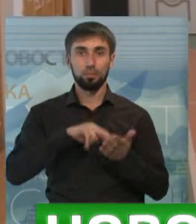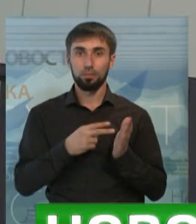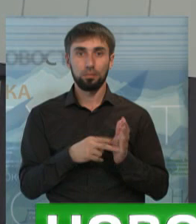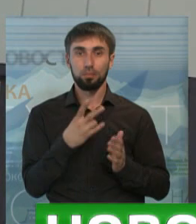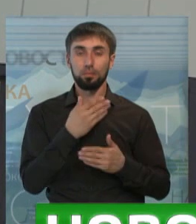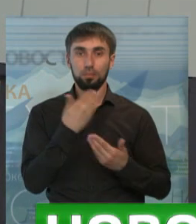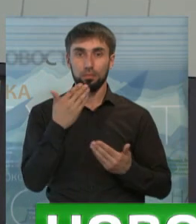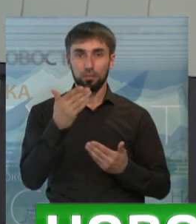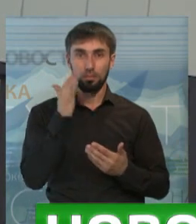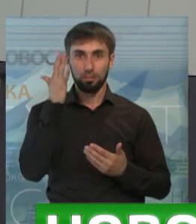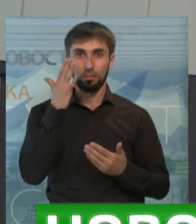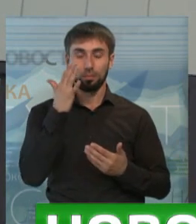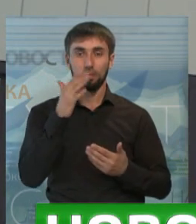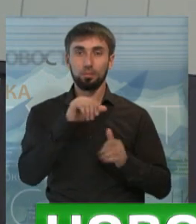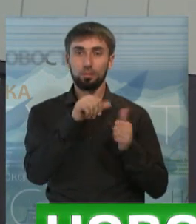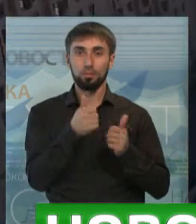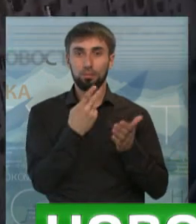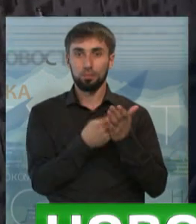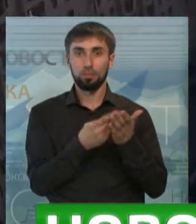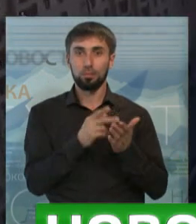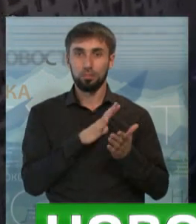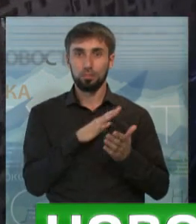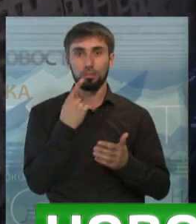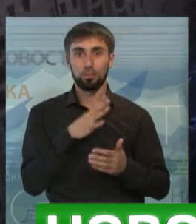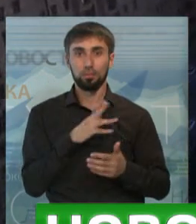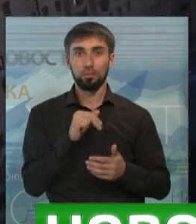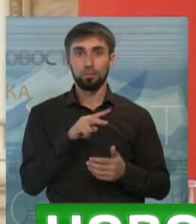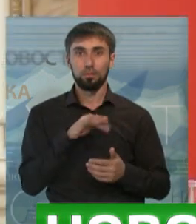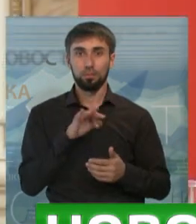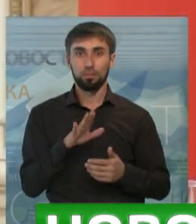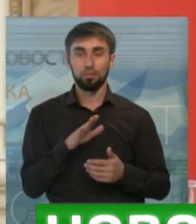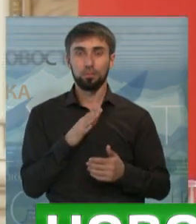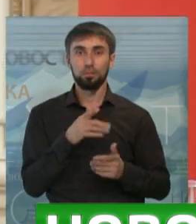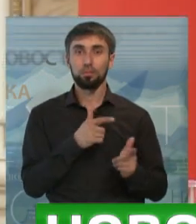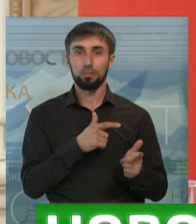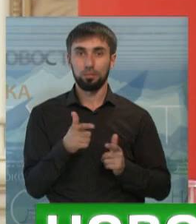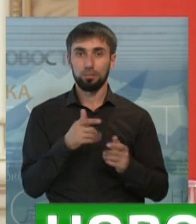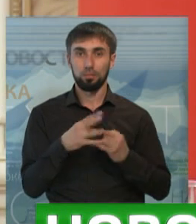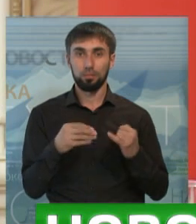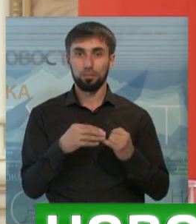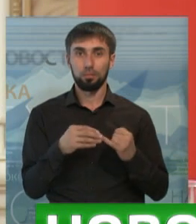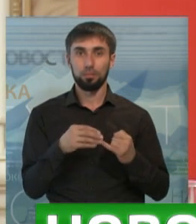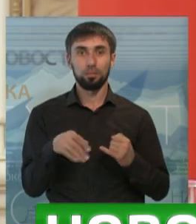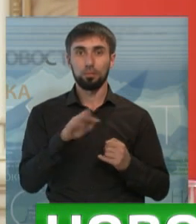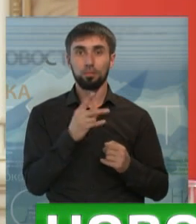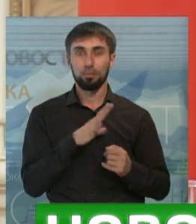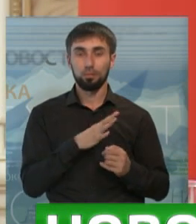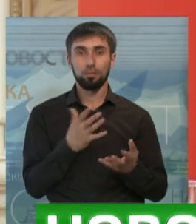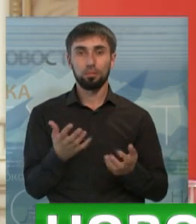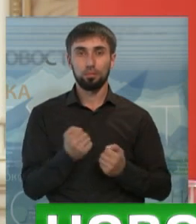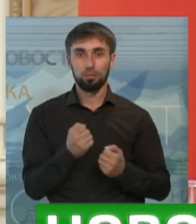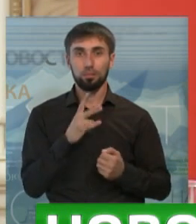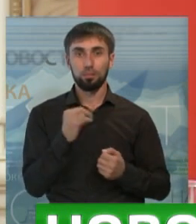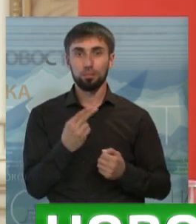является в этом смысле образцом для подражания подчеркнула приготовьте земли приготовьте возьмите вот